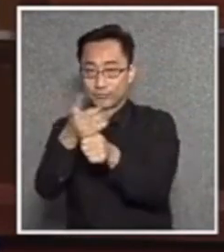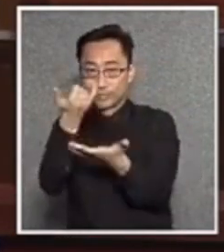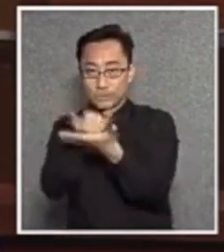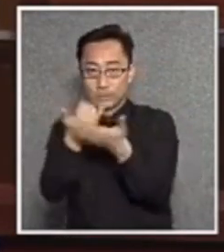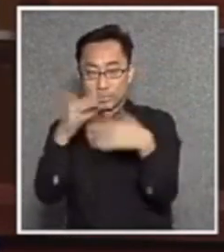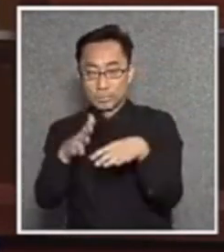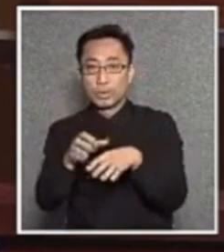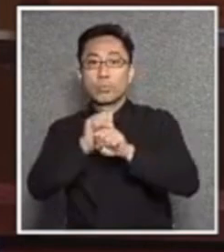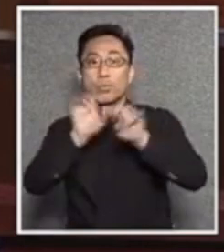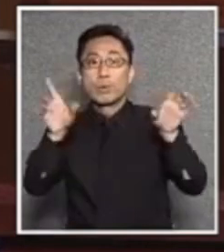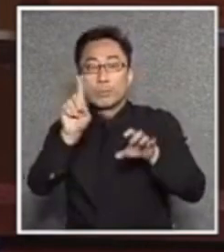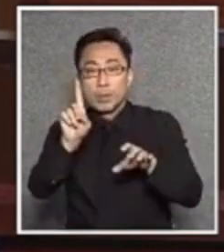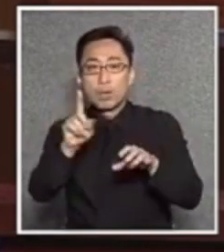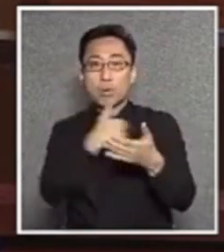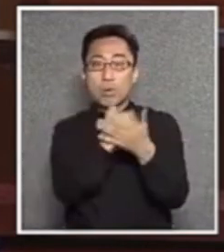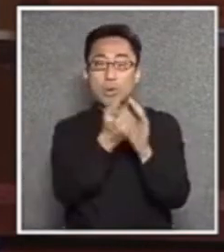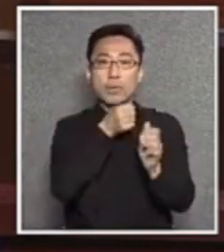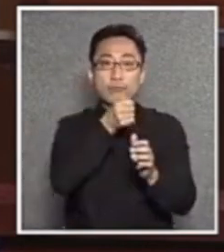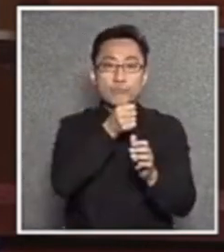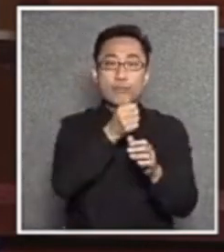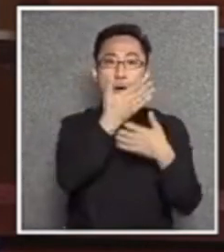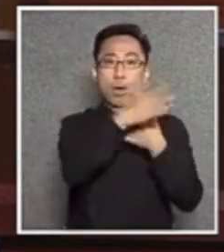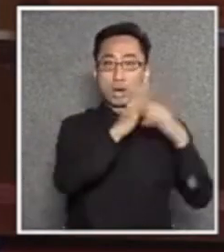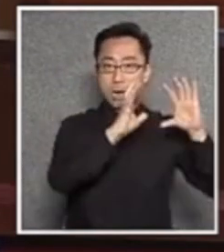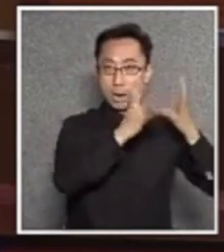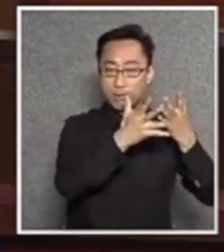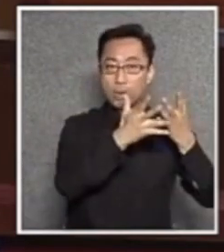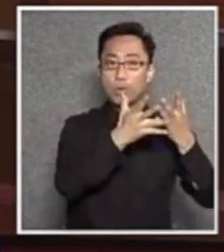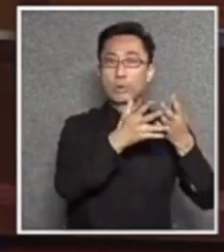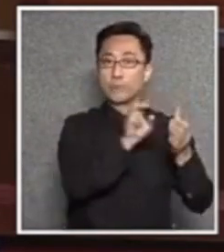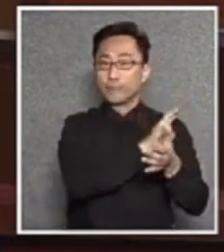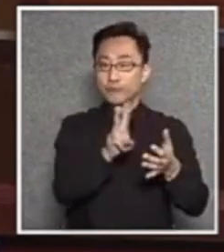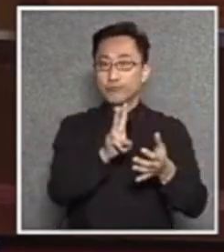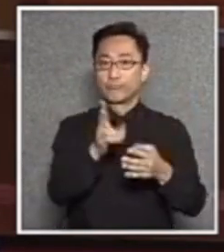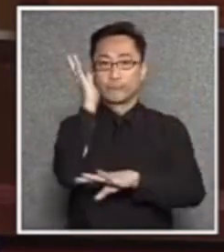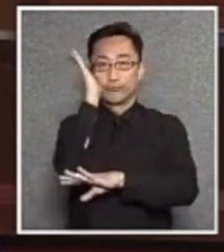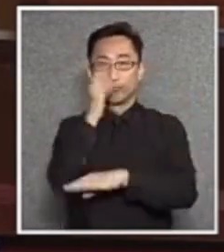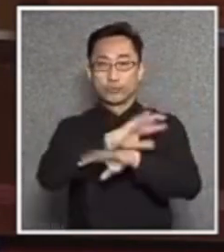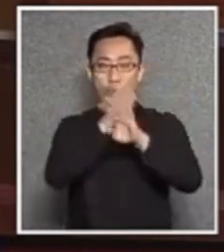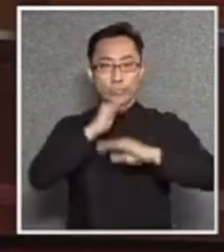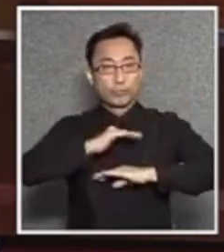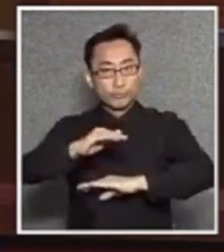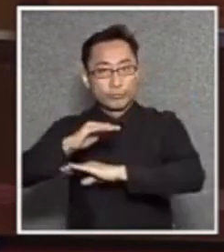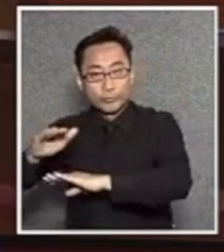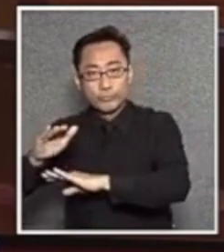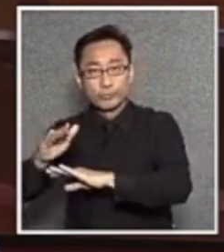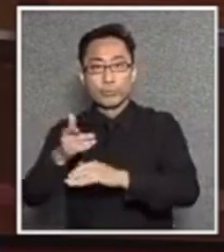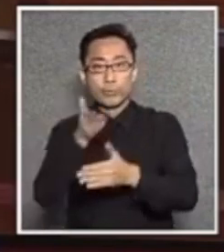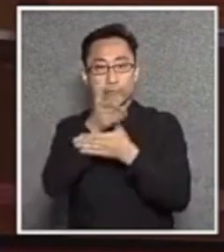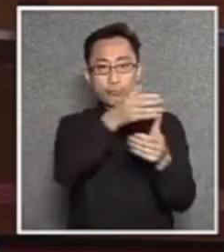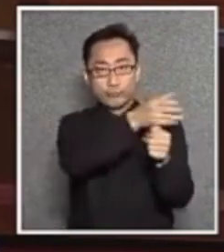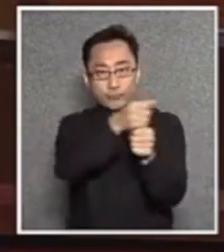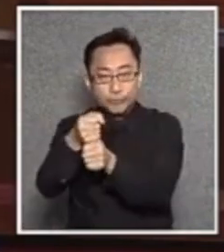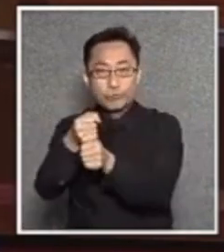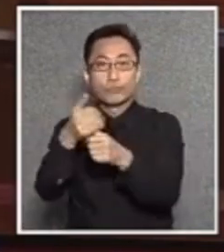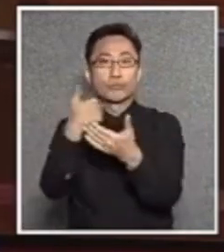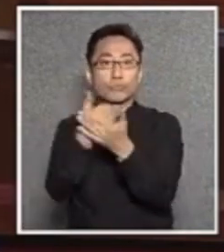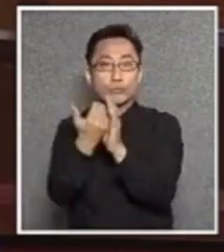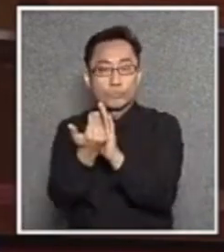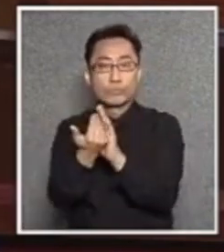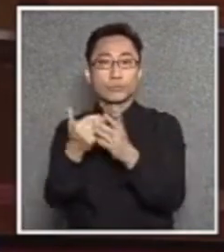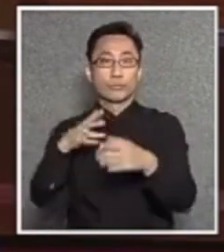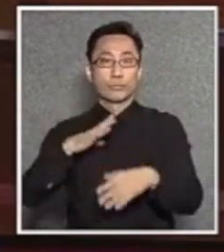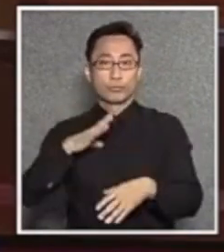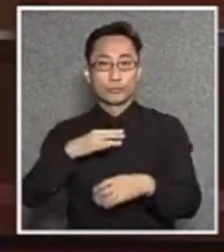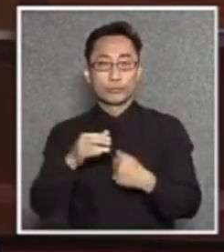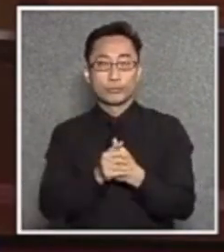各媒體要按照外交部表態口径正面報導各方積極營救人質及做好相關善後工作的情況，